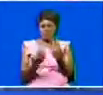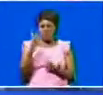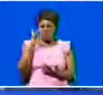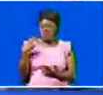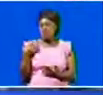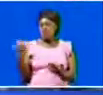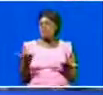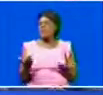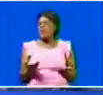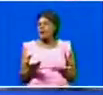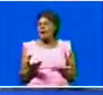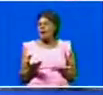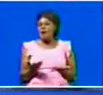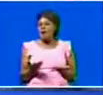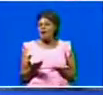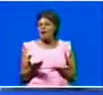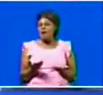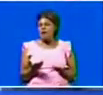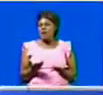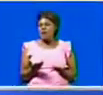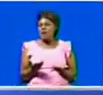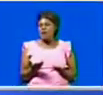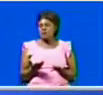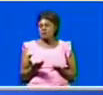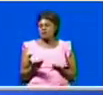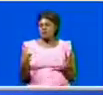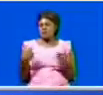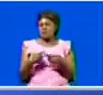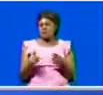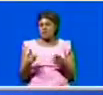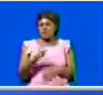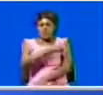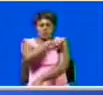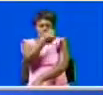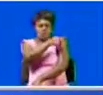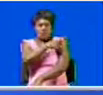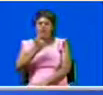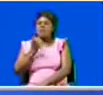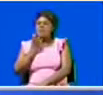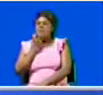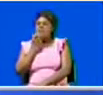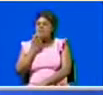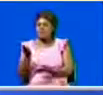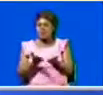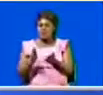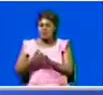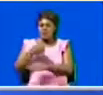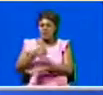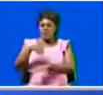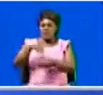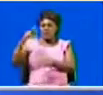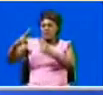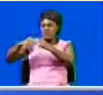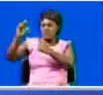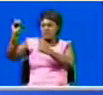zao, actresses zenye zimeangamiwa jaribu kuokoa. Hata hivyo, hospitali ya Kenyatta inayohudumia zaidi ya waathiriwa 70